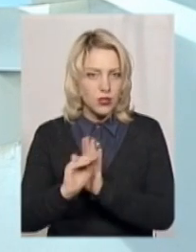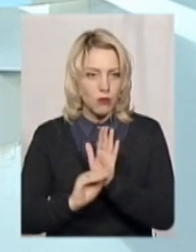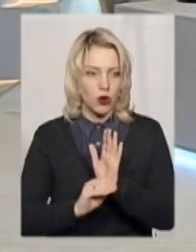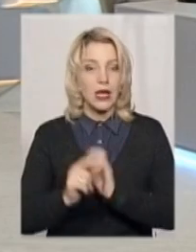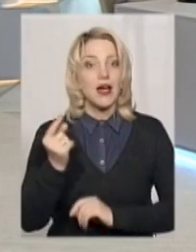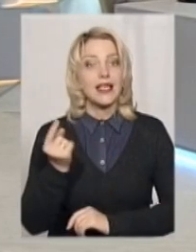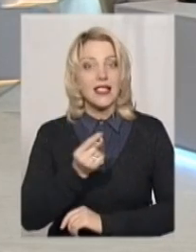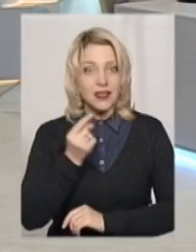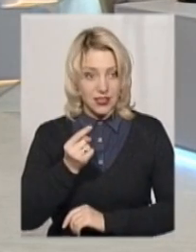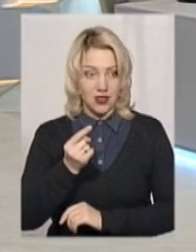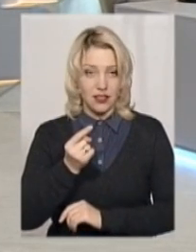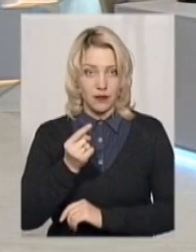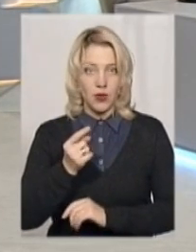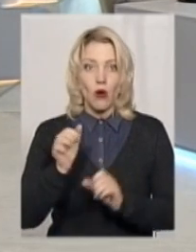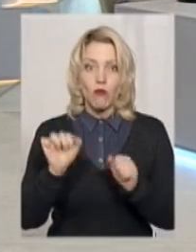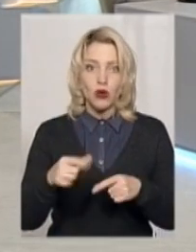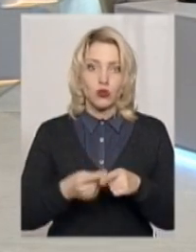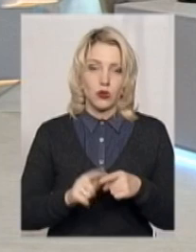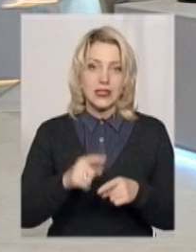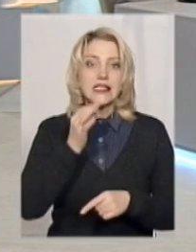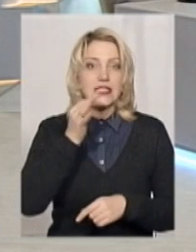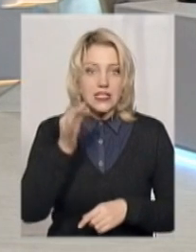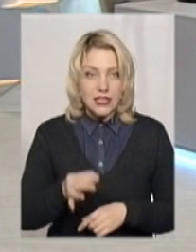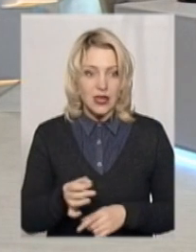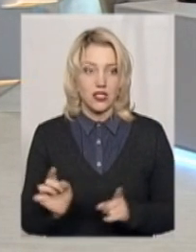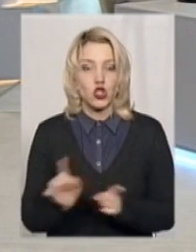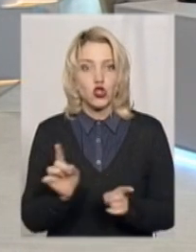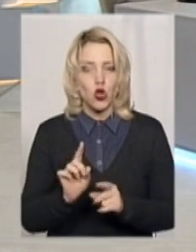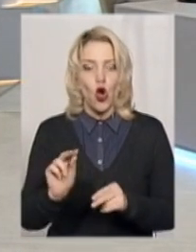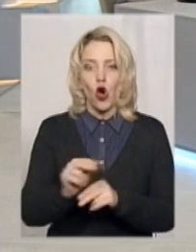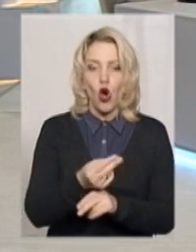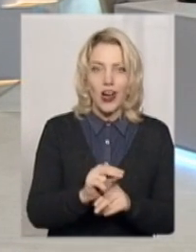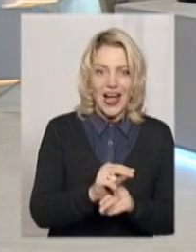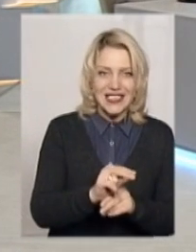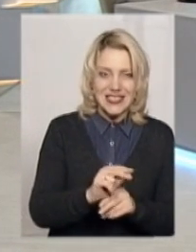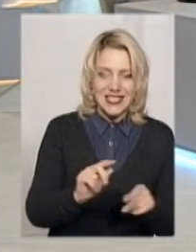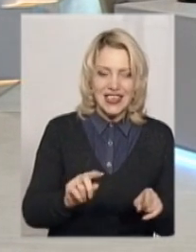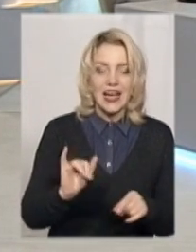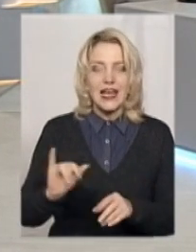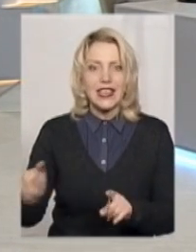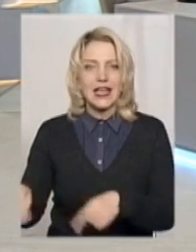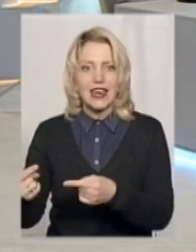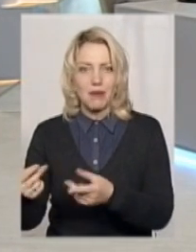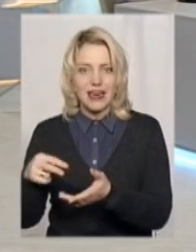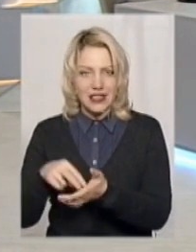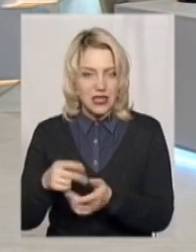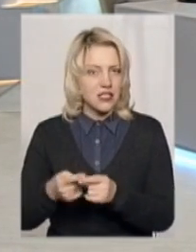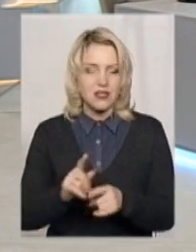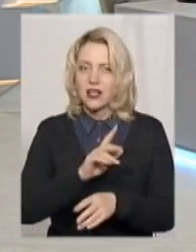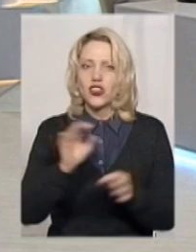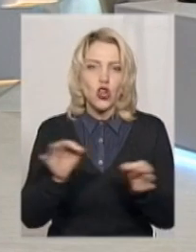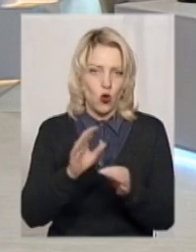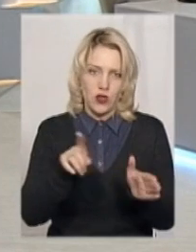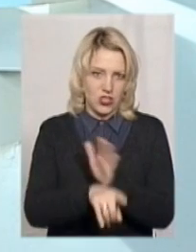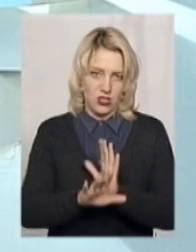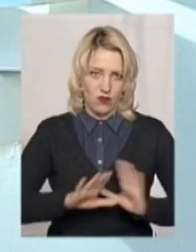Єдине, ну, можу про це сказати, що корекція і реабілітація ніколи не була дешевою.